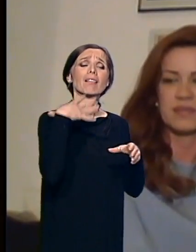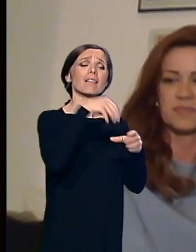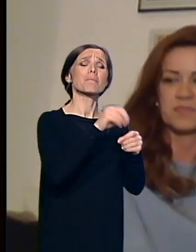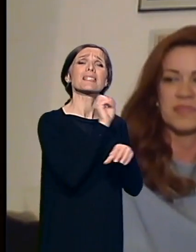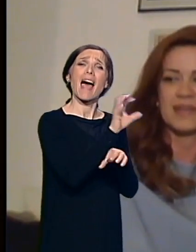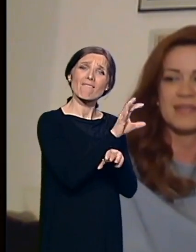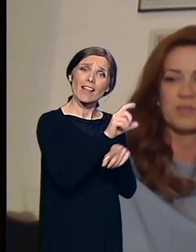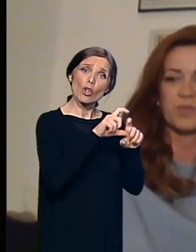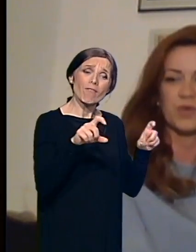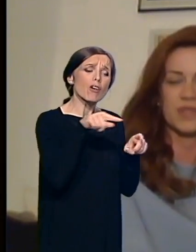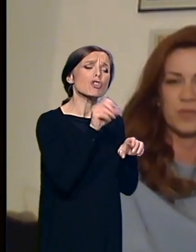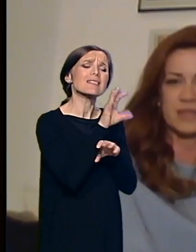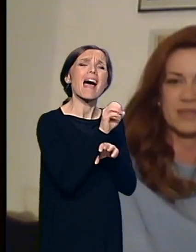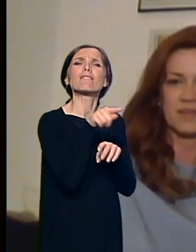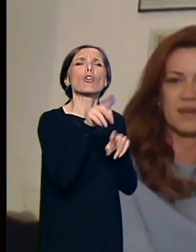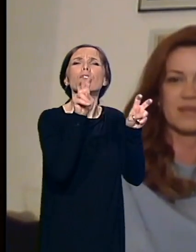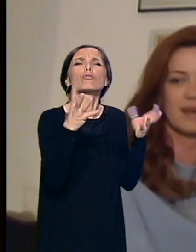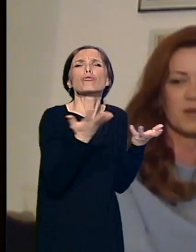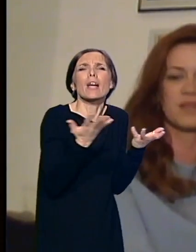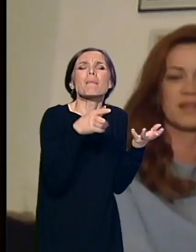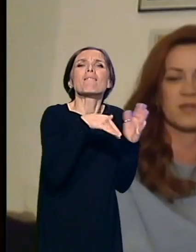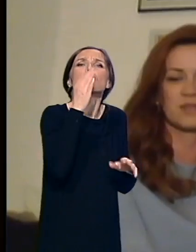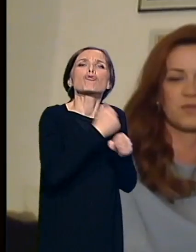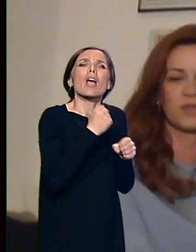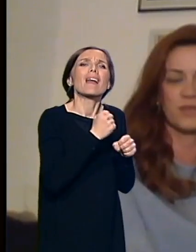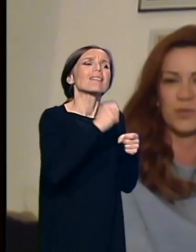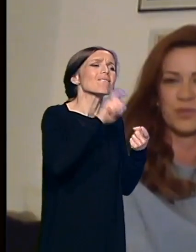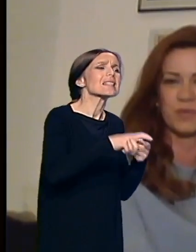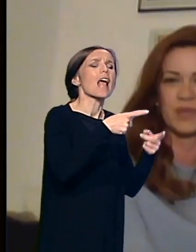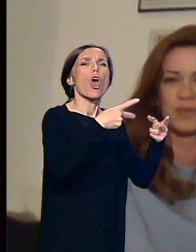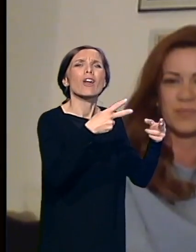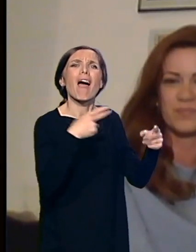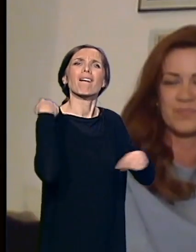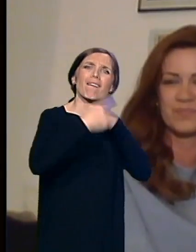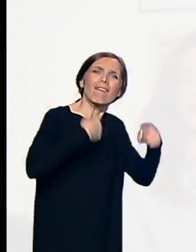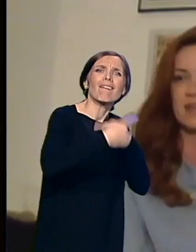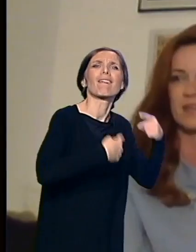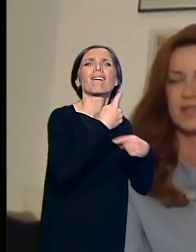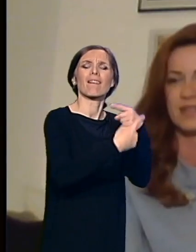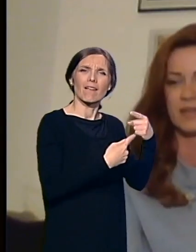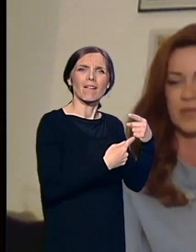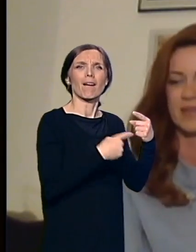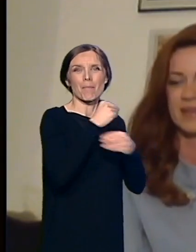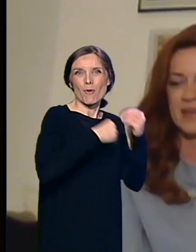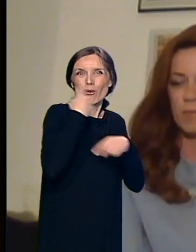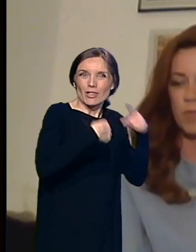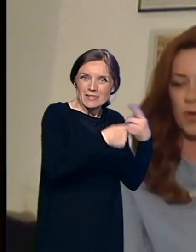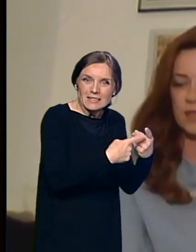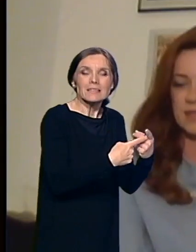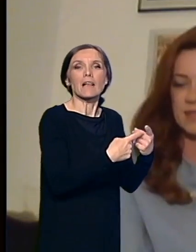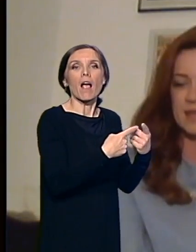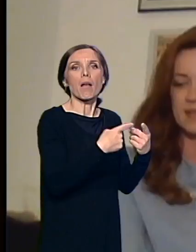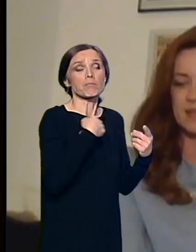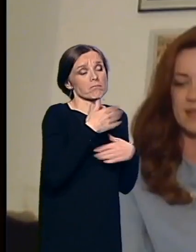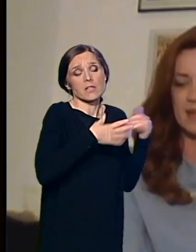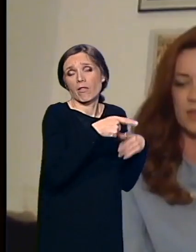i zaista mi posao predstavlja jako veliko zadovoljstvo i uživam u njemu. Nedostaje mi